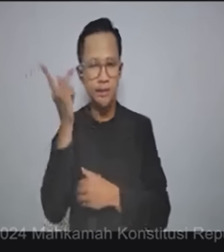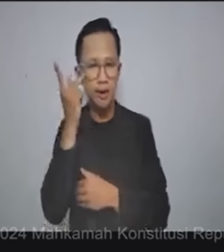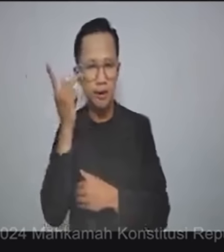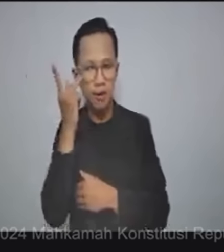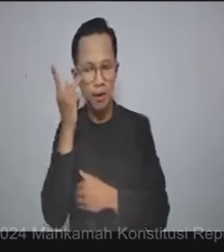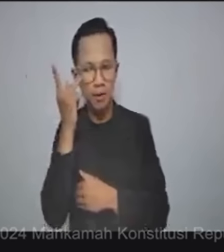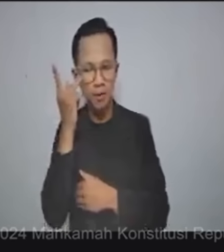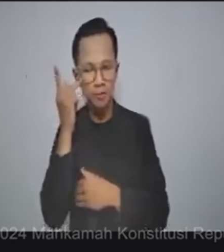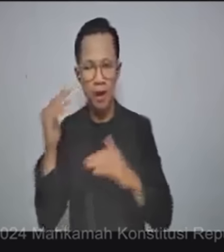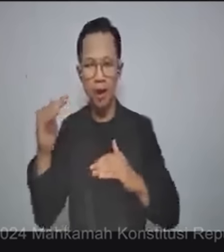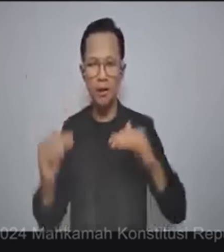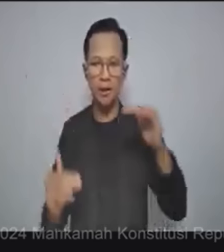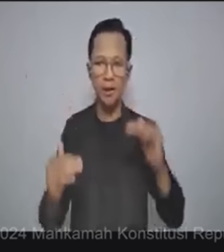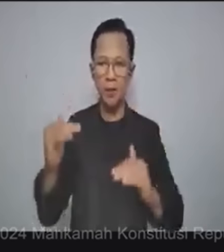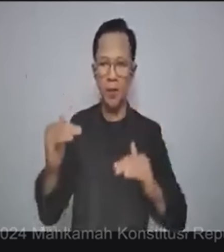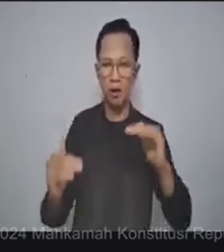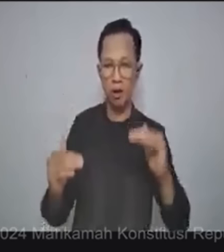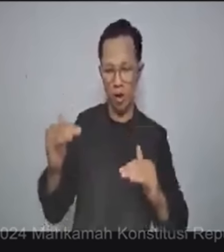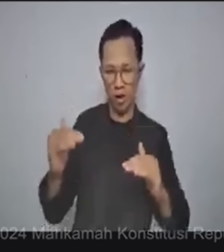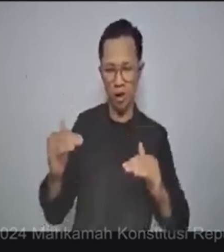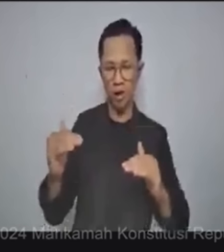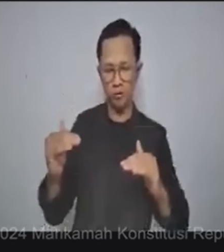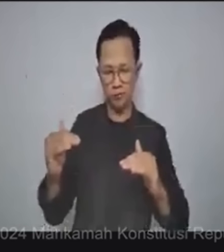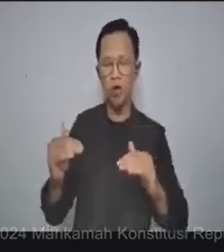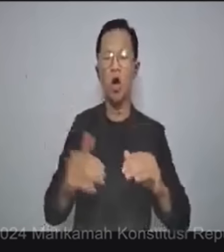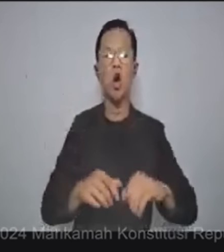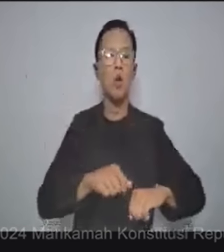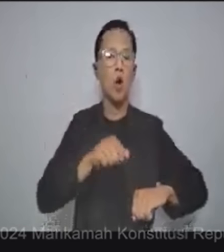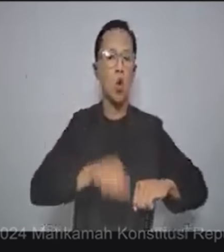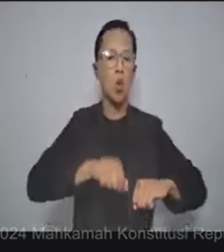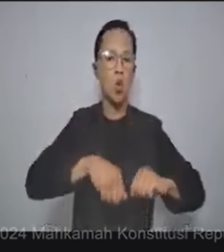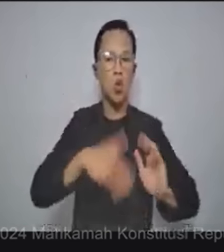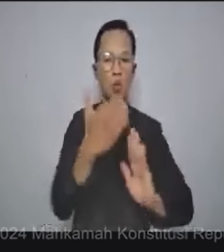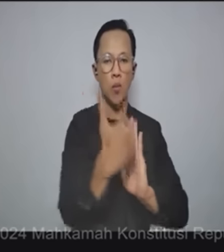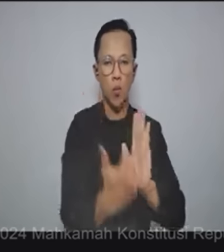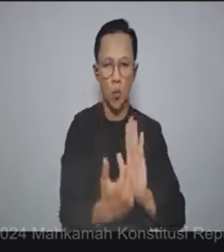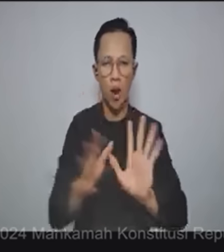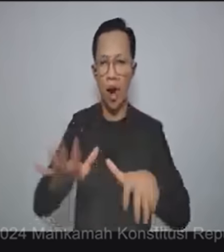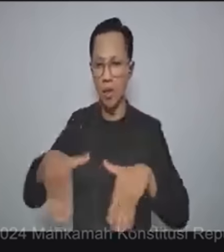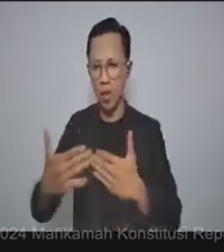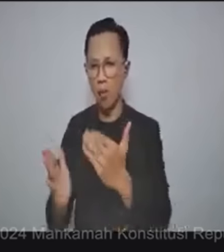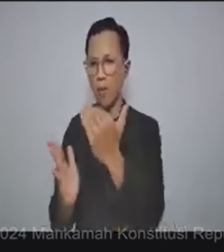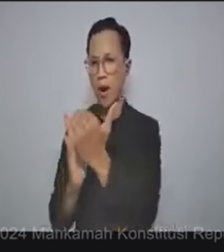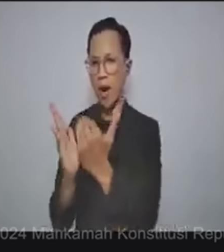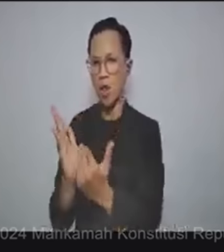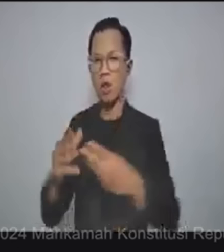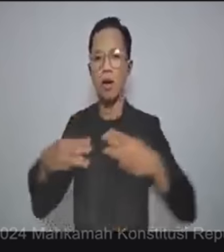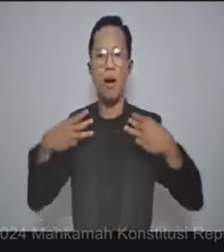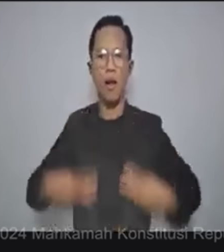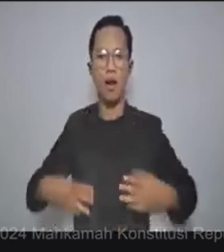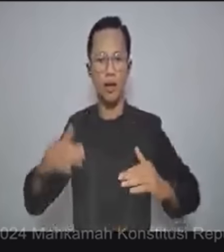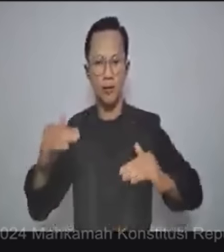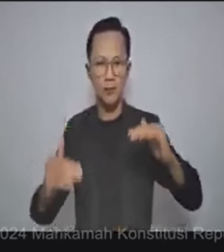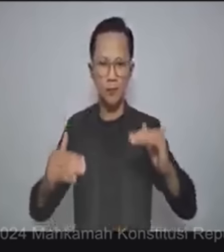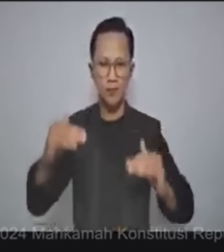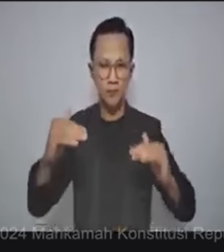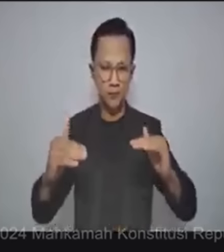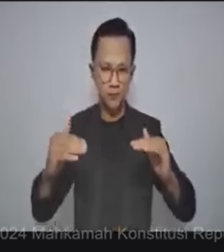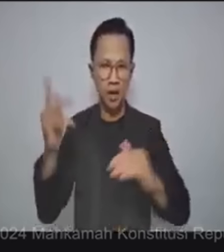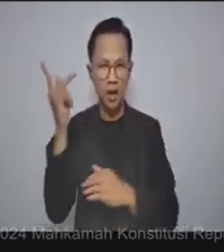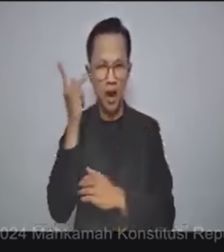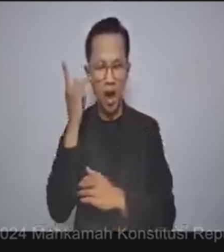hukum rule of law dan penegakan etik atau rule of ethic sesuai dengan nilai-nilai luhur Pancasila